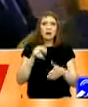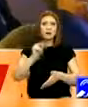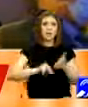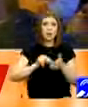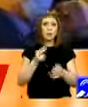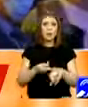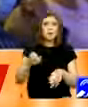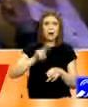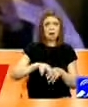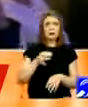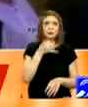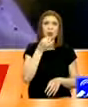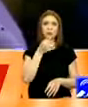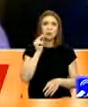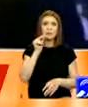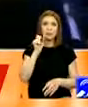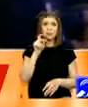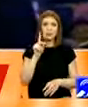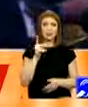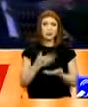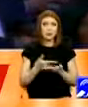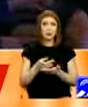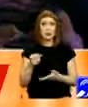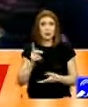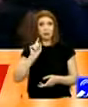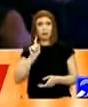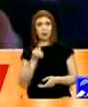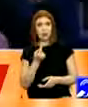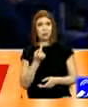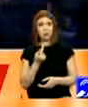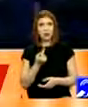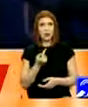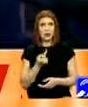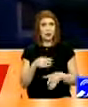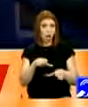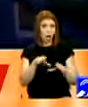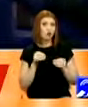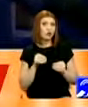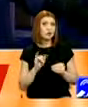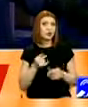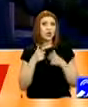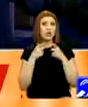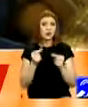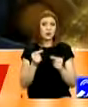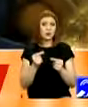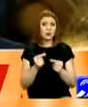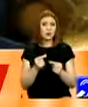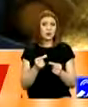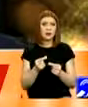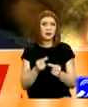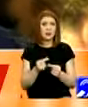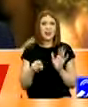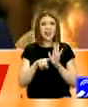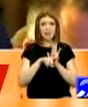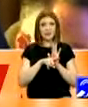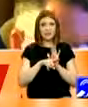iar în acest context capete de a te uita isi asume si rezultatele negative